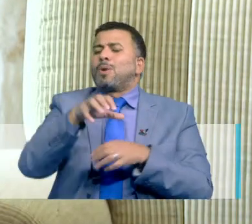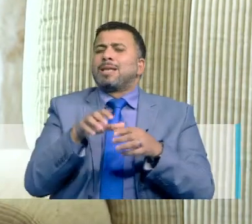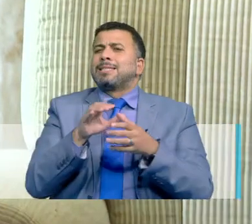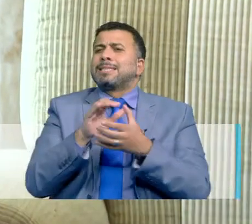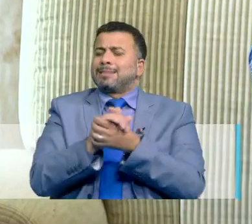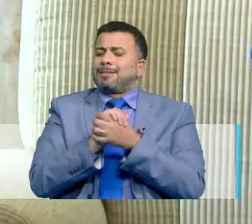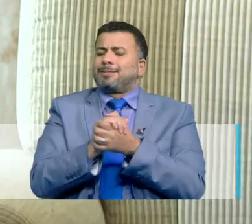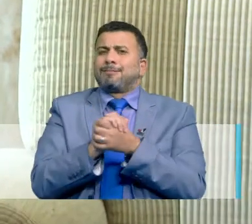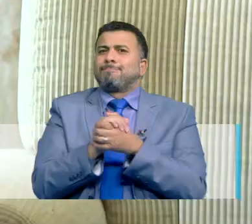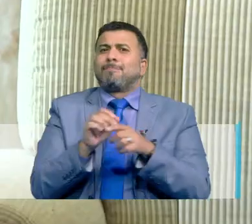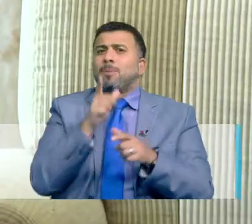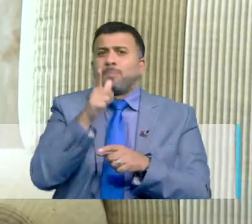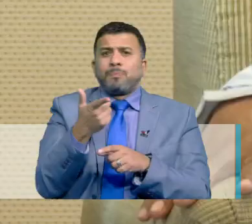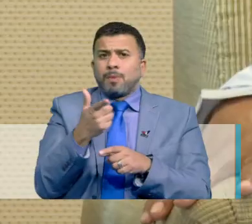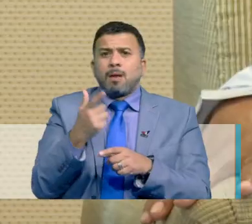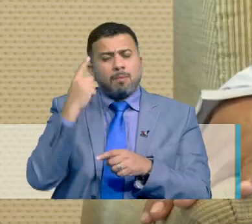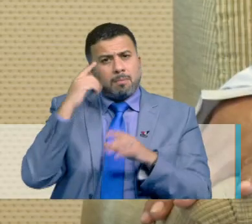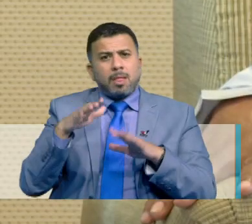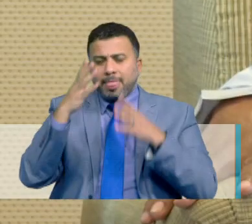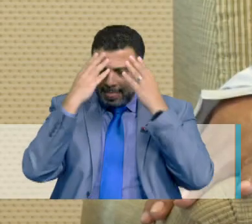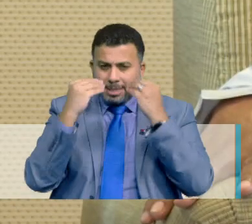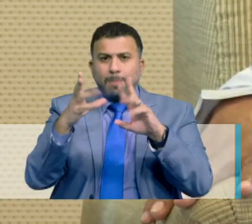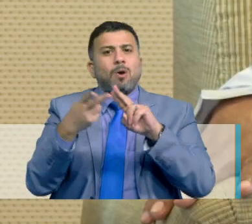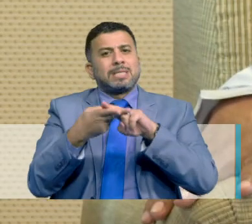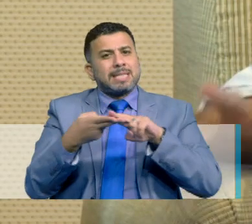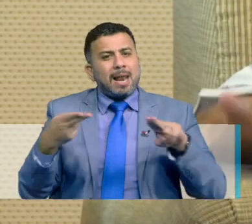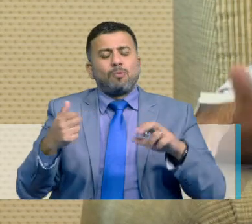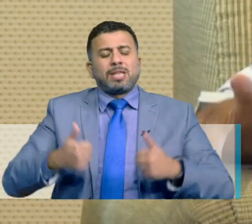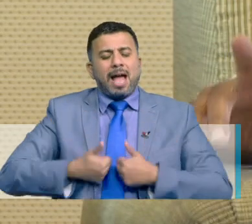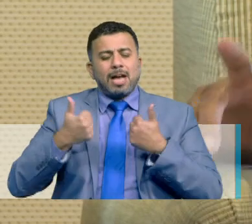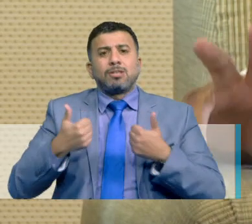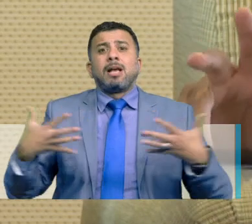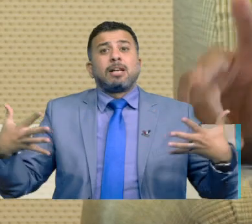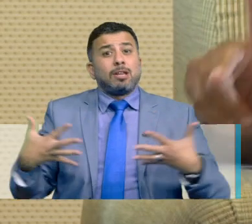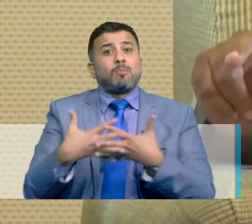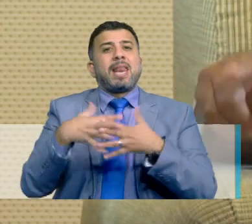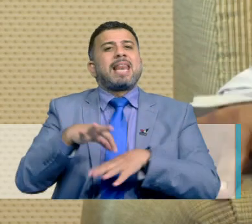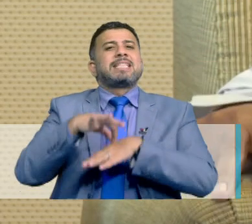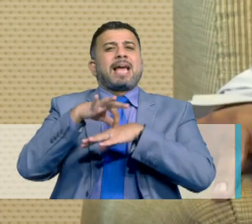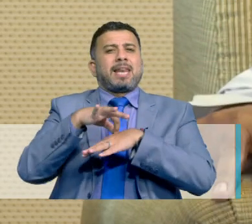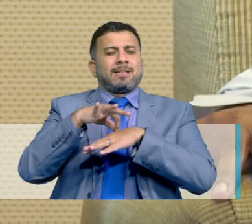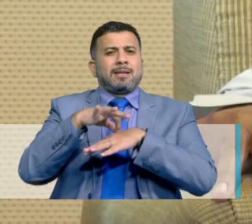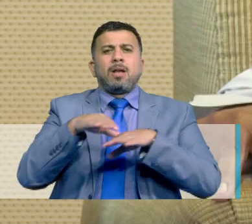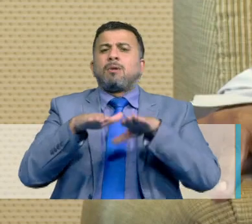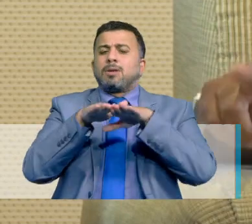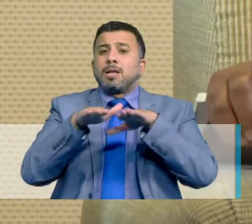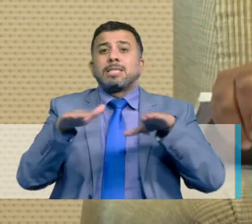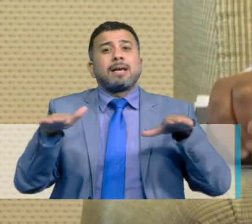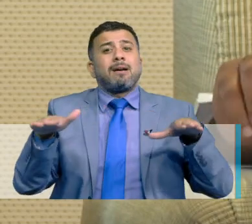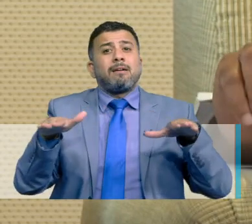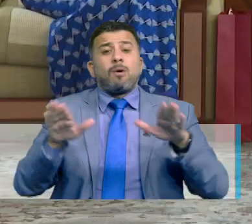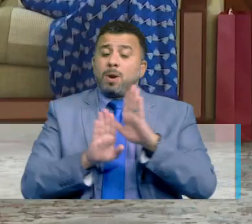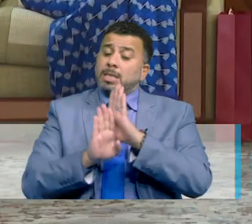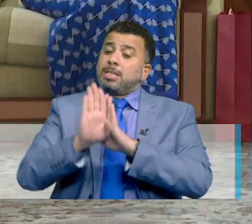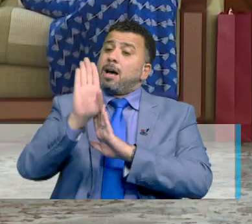والصديقه انطلاقا من قيمها الراسخه في التسامح والسلامي والتعايش والتضامن الانساني بما